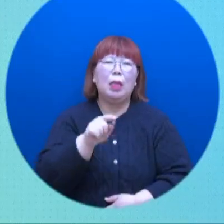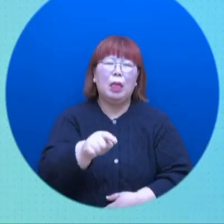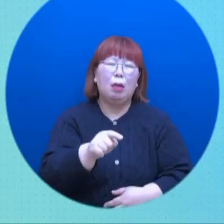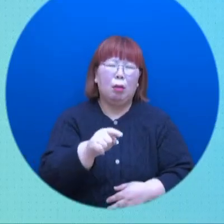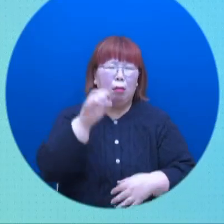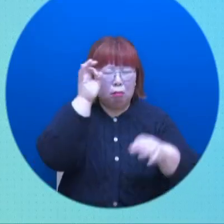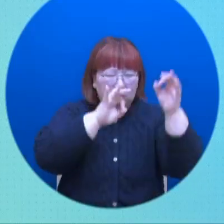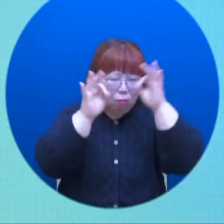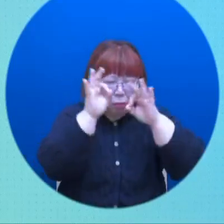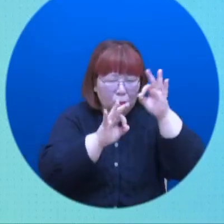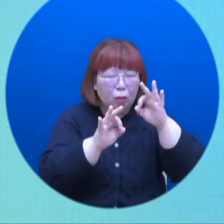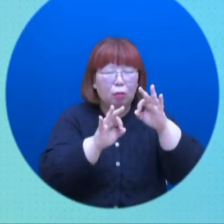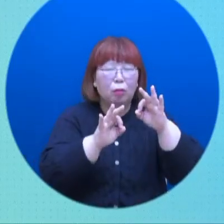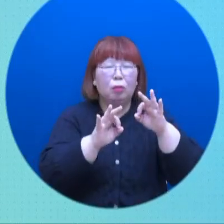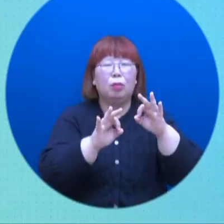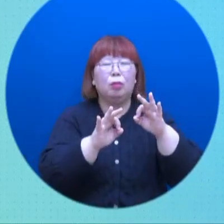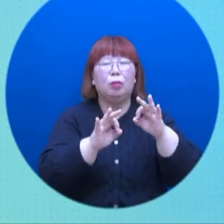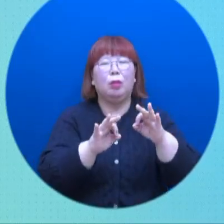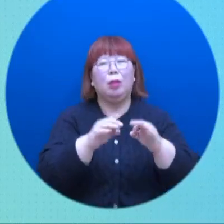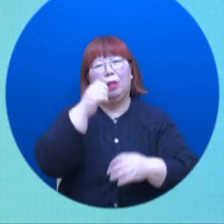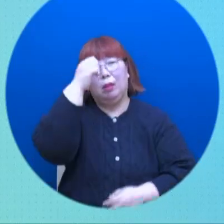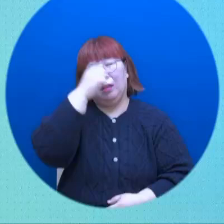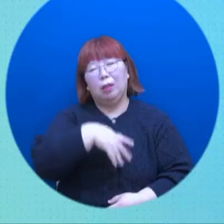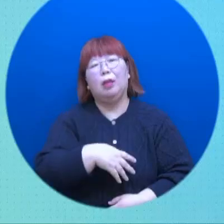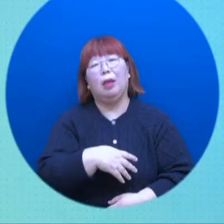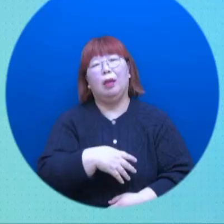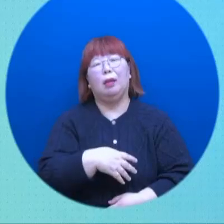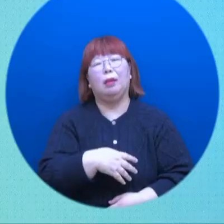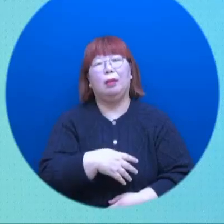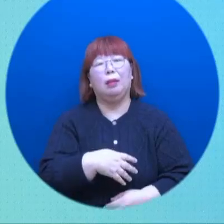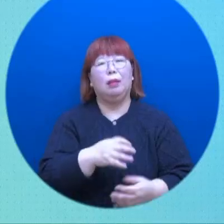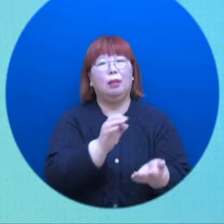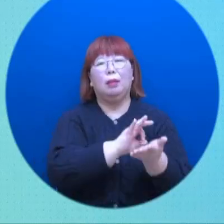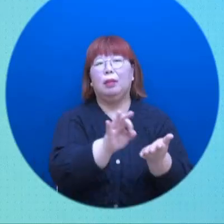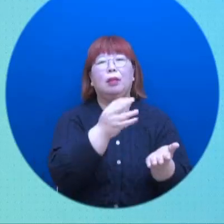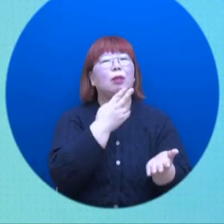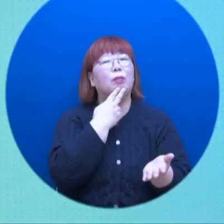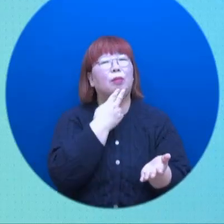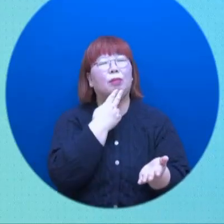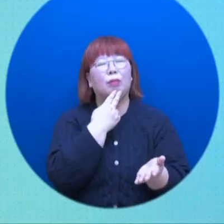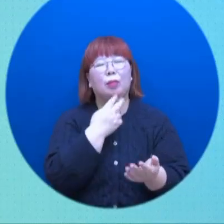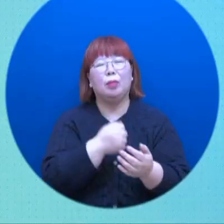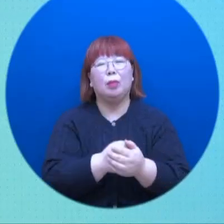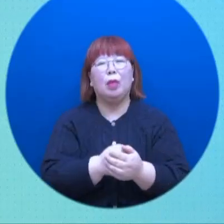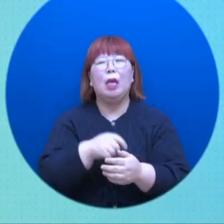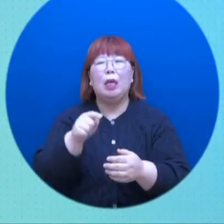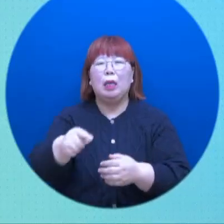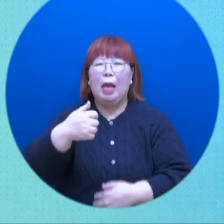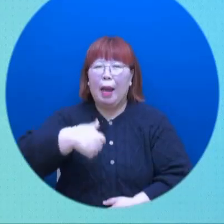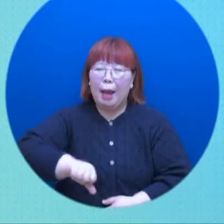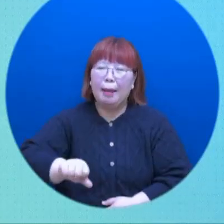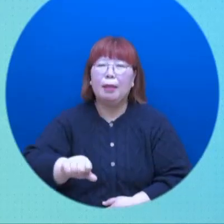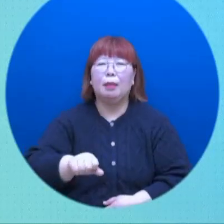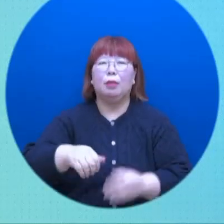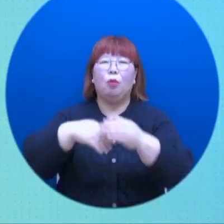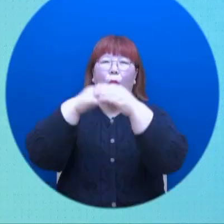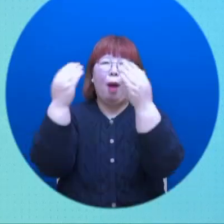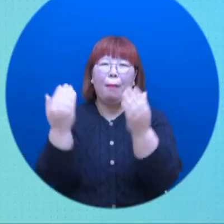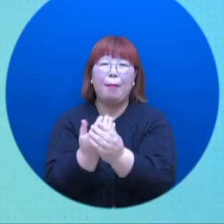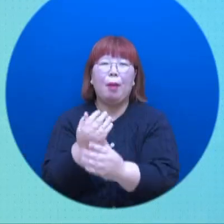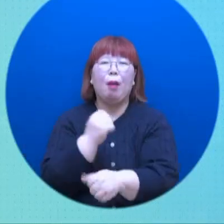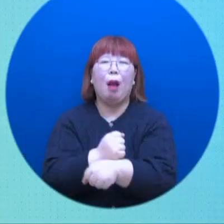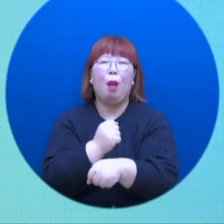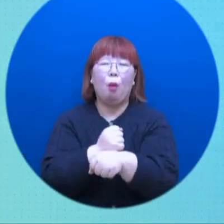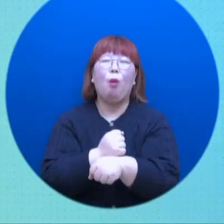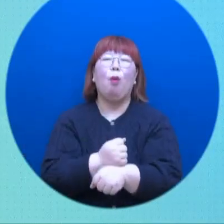노력도 허사가 되고 만다. 그 애는 완벽했다. 그 애가 했던 행동 중 사랑스럽지